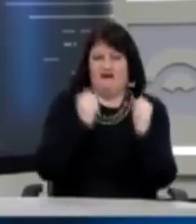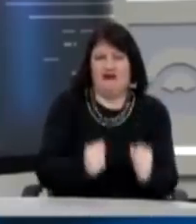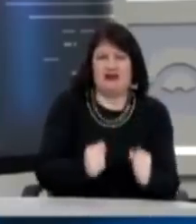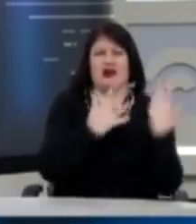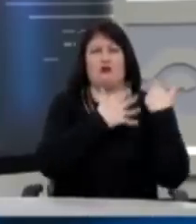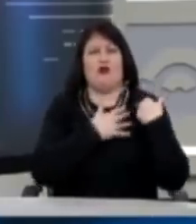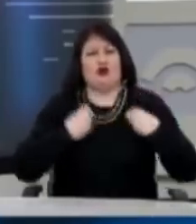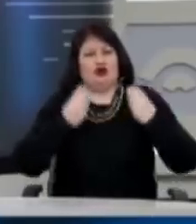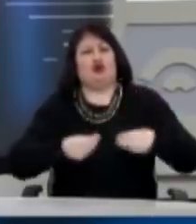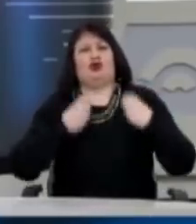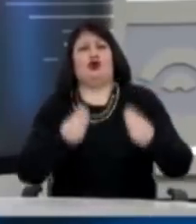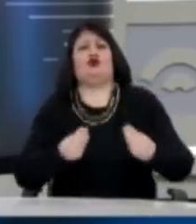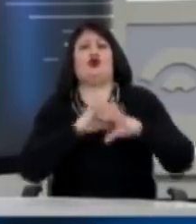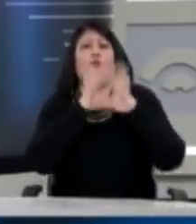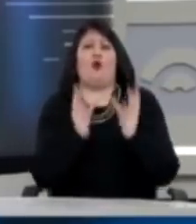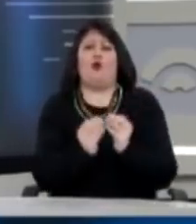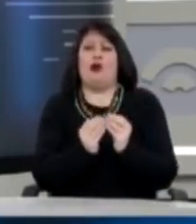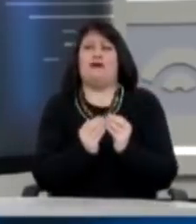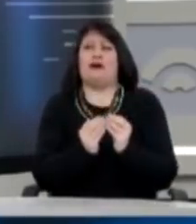εκχώρηση αρμοδιοτήτων. Αυτά λένε.